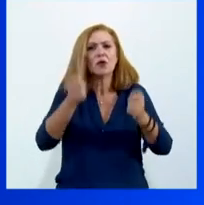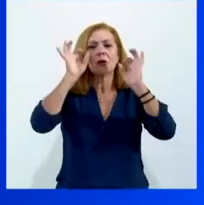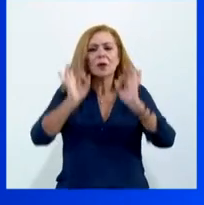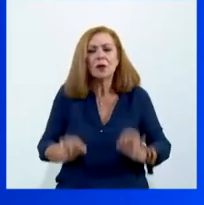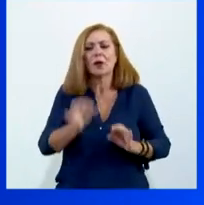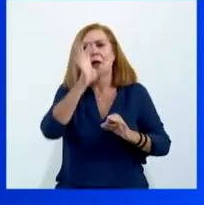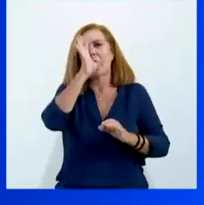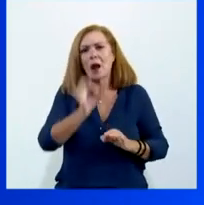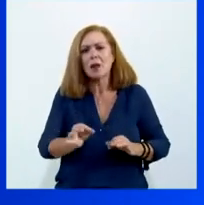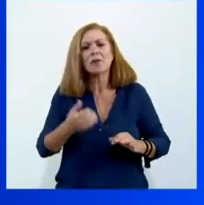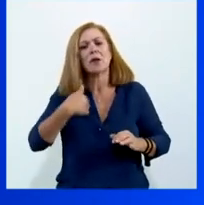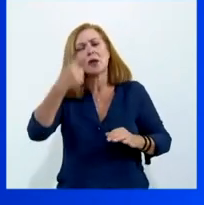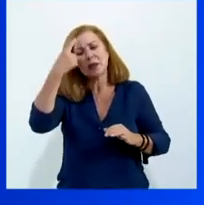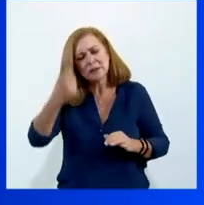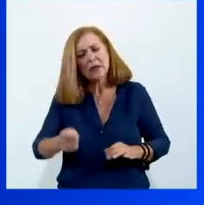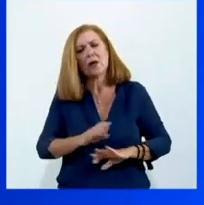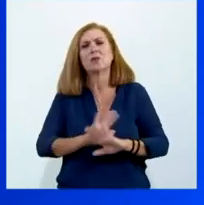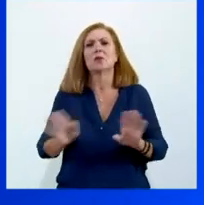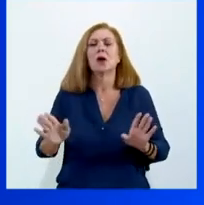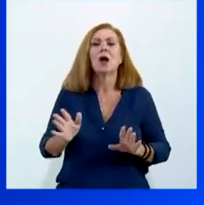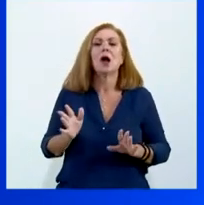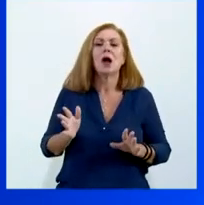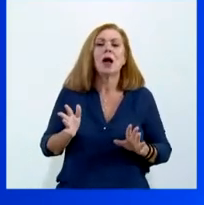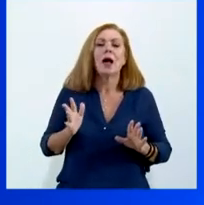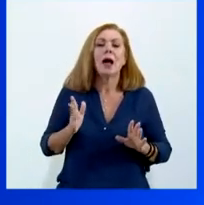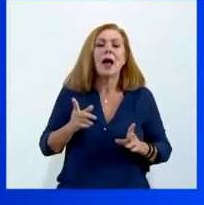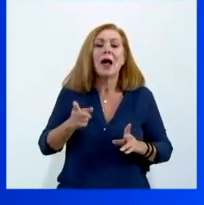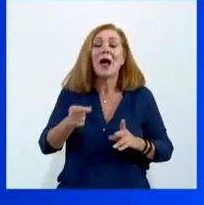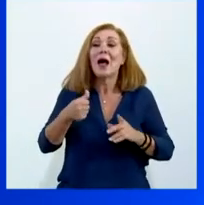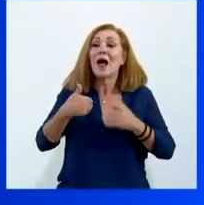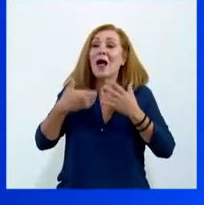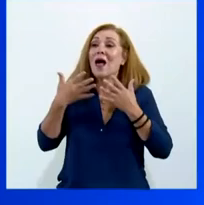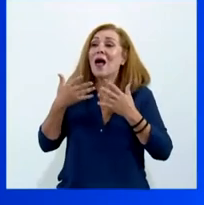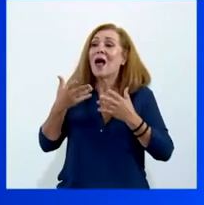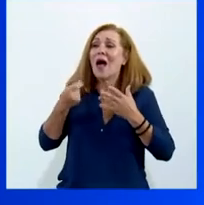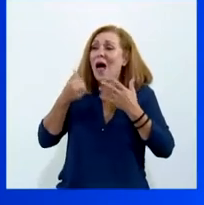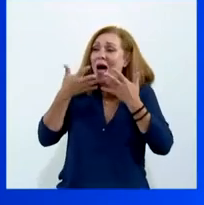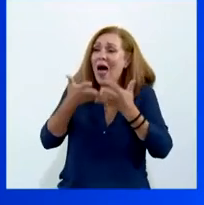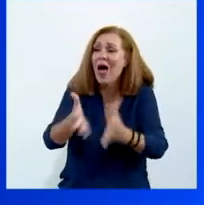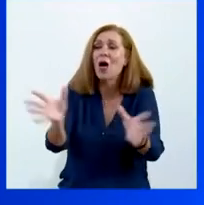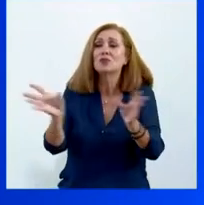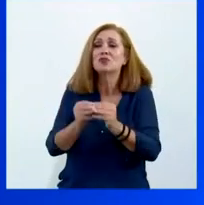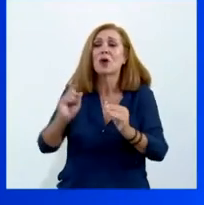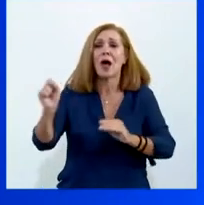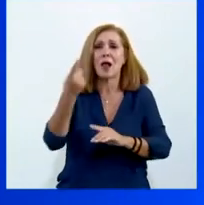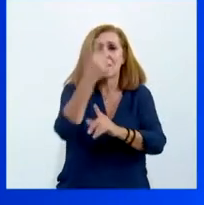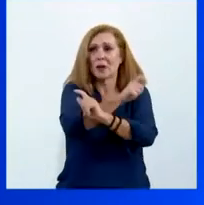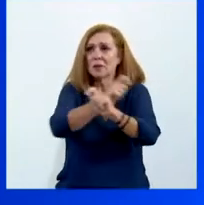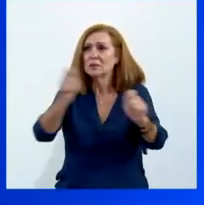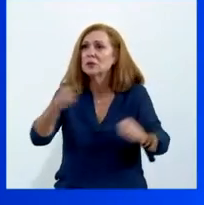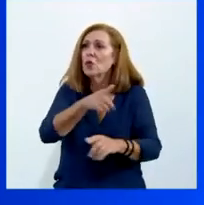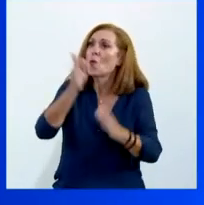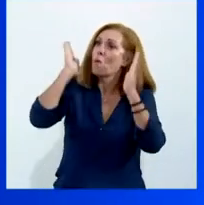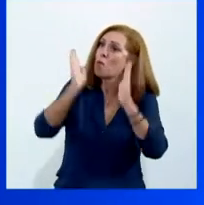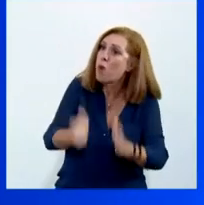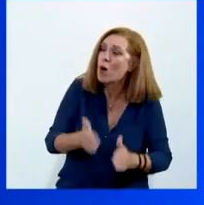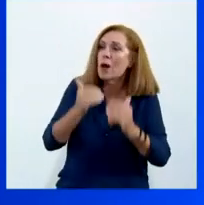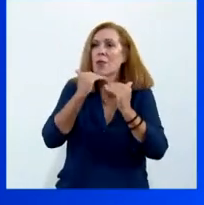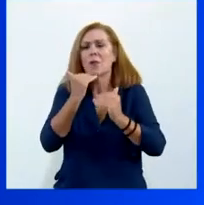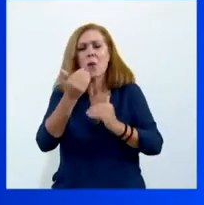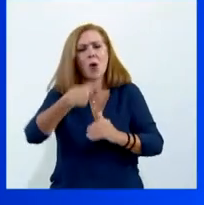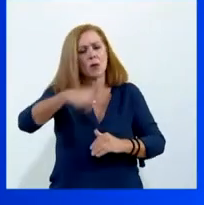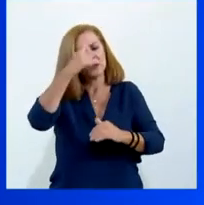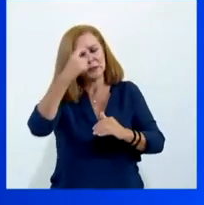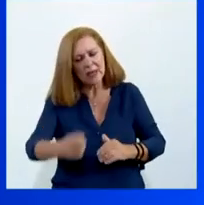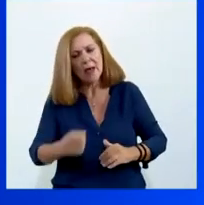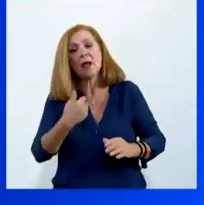Και η ίδια η επιχείρηση γνωρίζει καλά ποιο είναι το κόστος εργασίας εκείνο το οποίο μπορεί να υποστηρίξει. Οι παρεμβάσεις που έχουμε κάνει